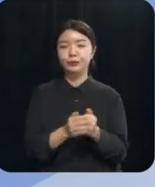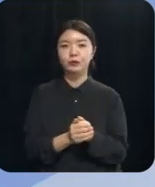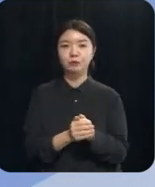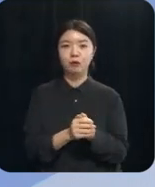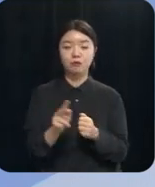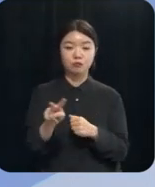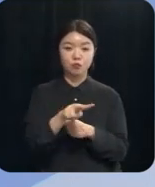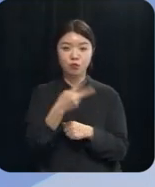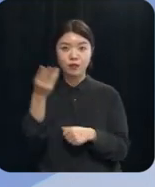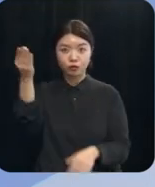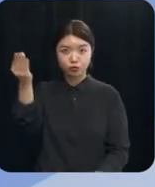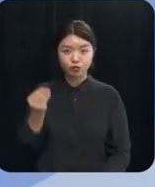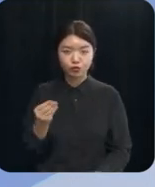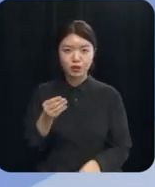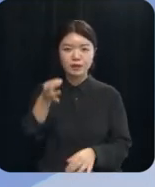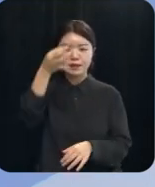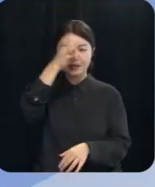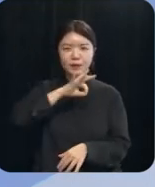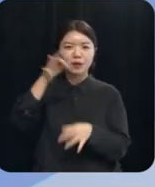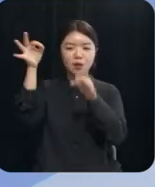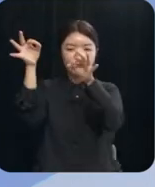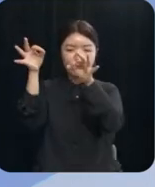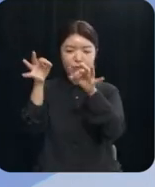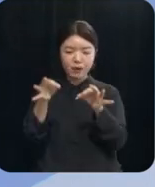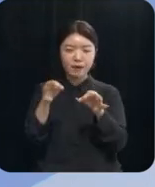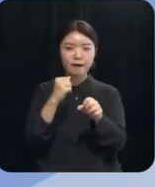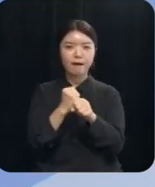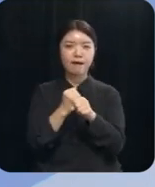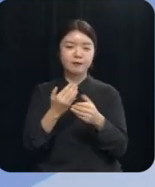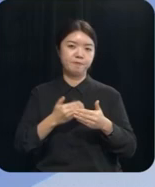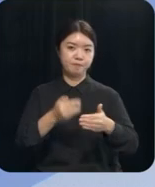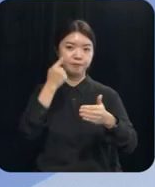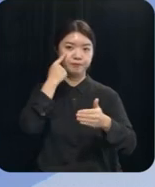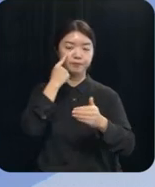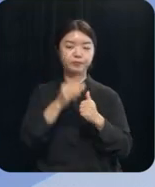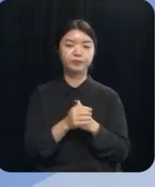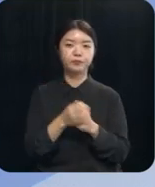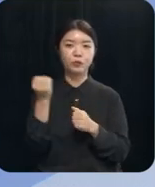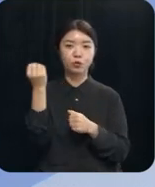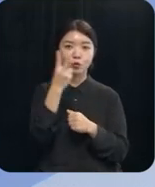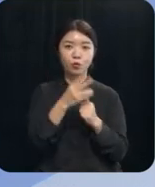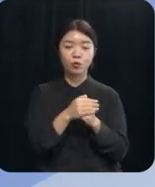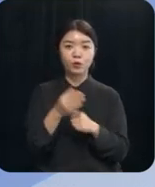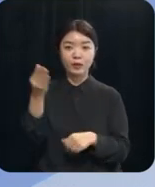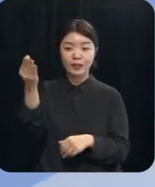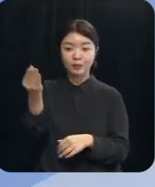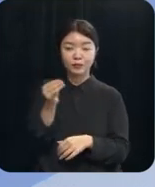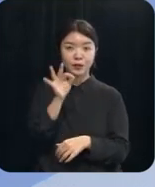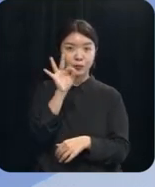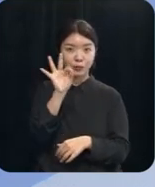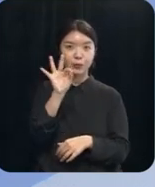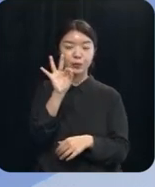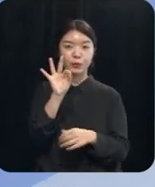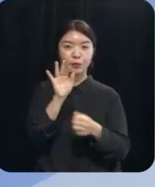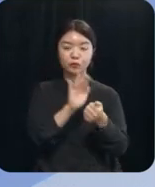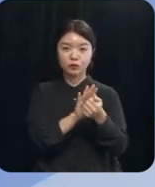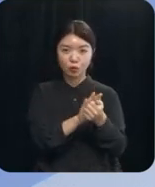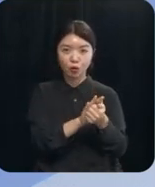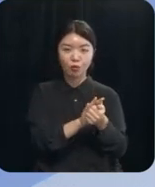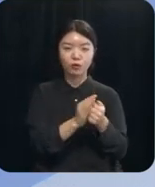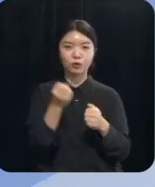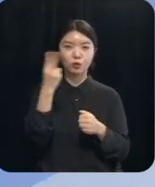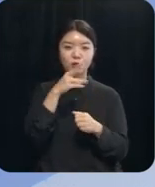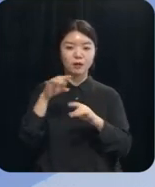전환대출을 저금리로 확대 시행하도록 하겠습니다. 또한 임대료 지원과 그리고